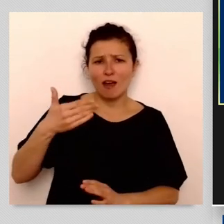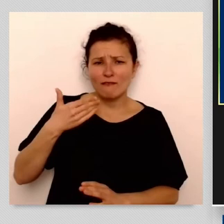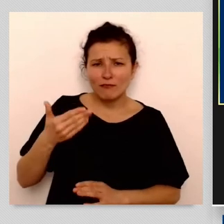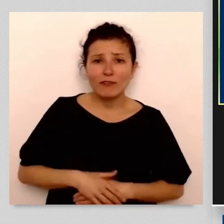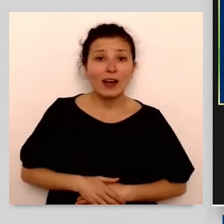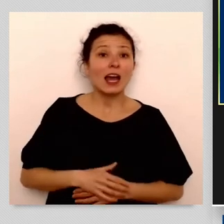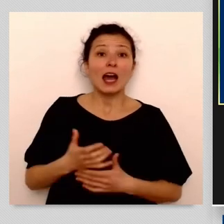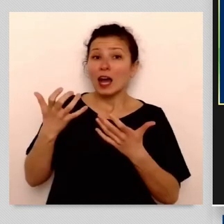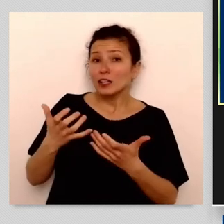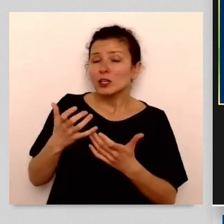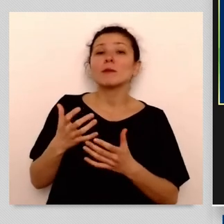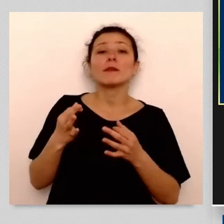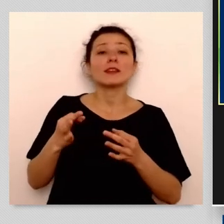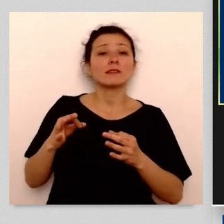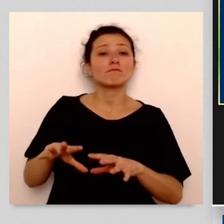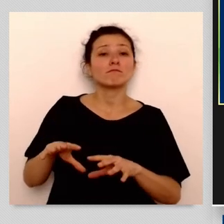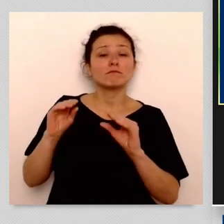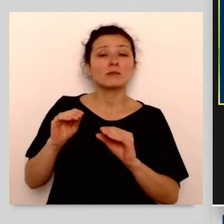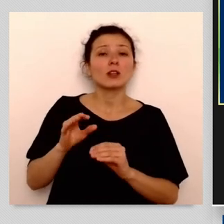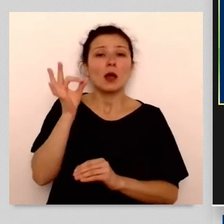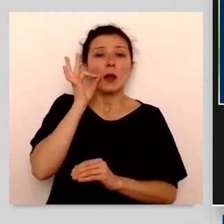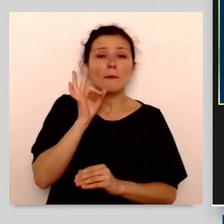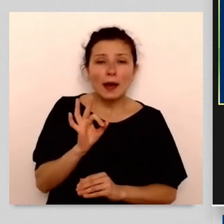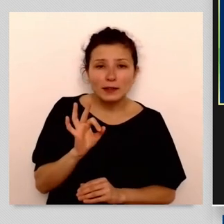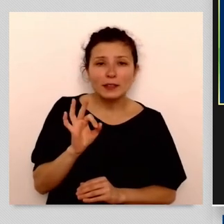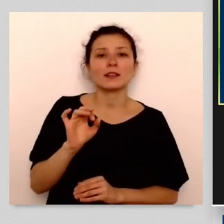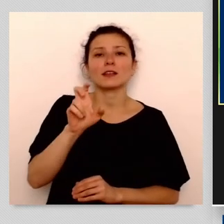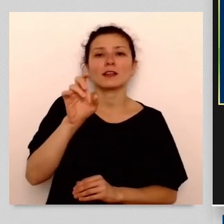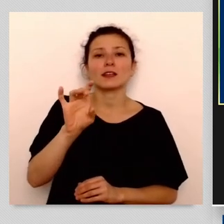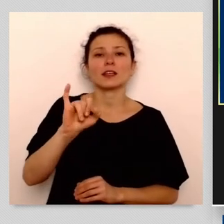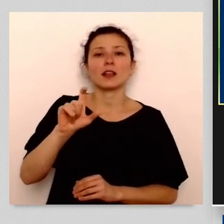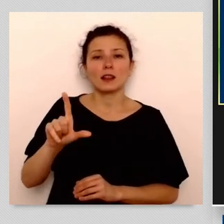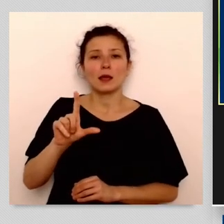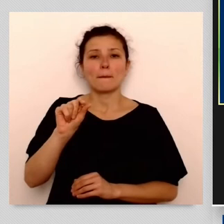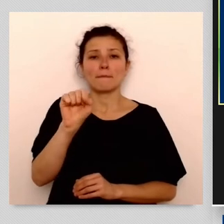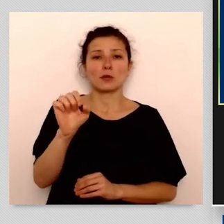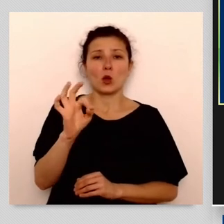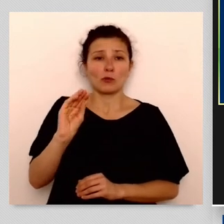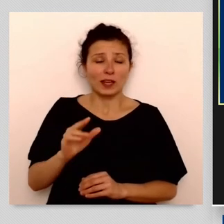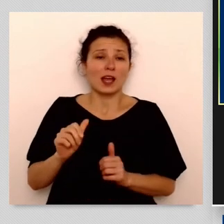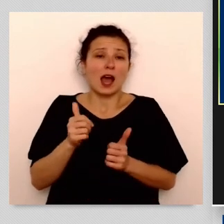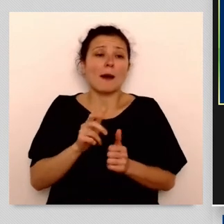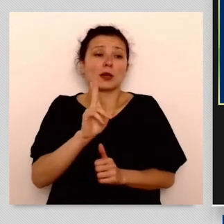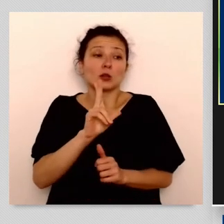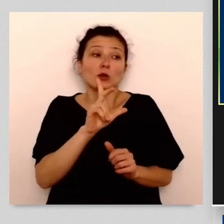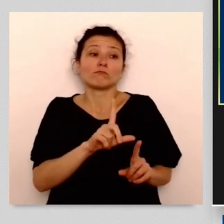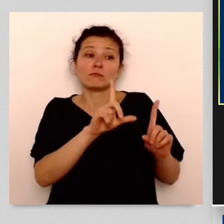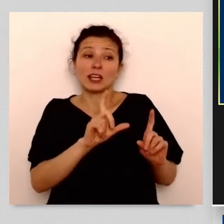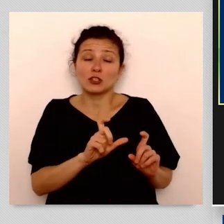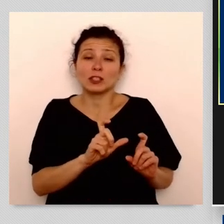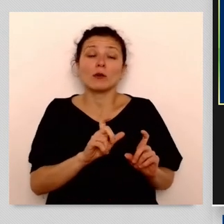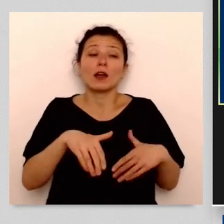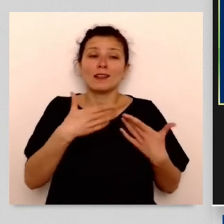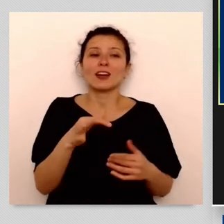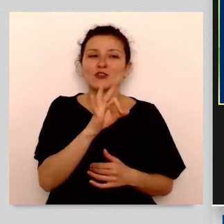od pani posłanki Hanny Gill-Piątek, tak żeby tym, którzy zaczynali, dać szansę potem też